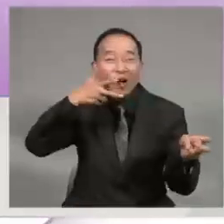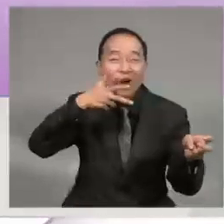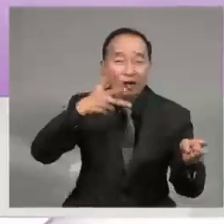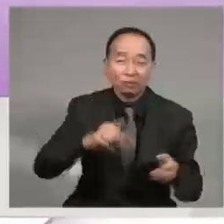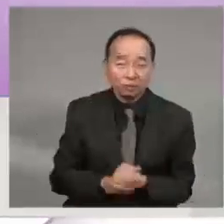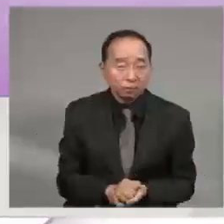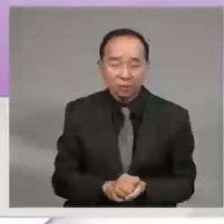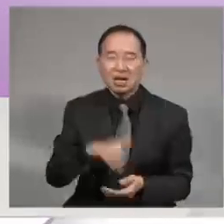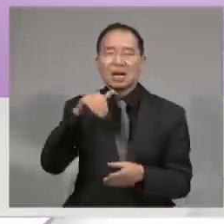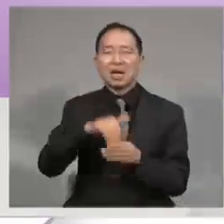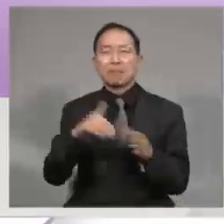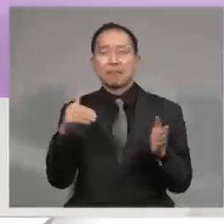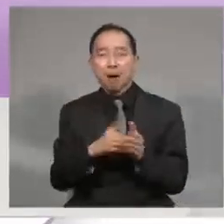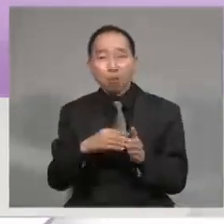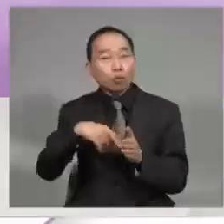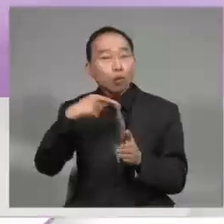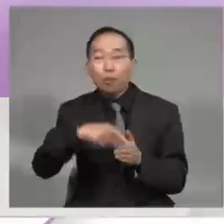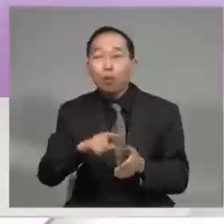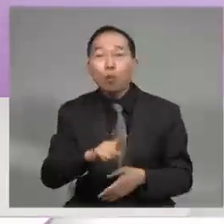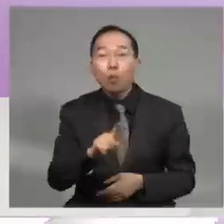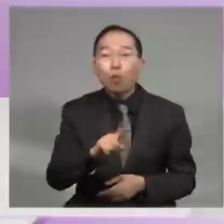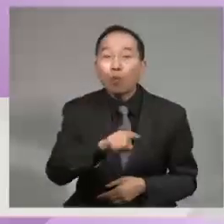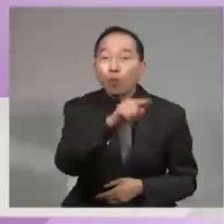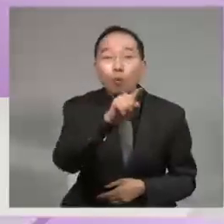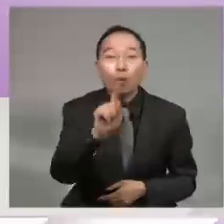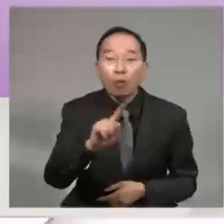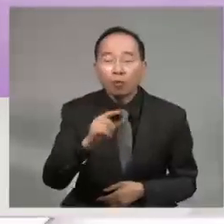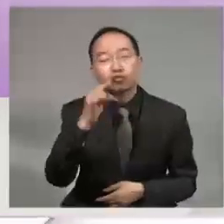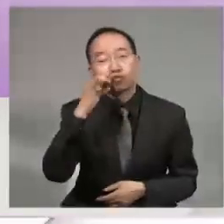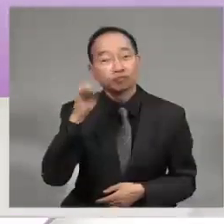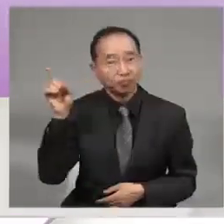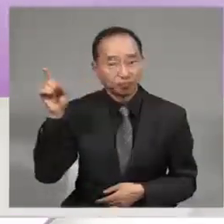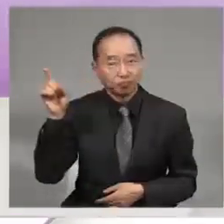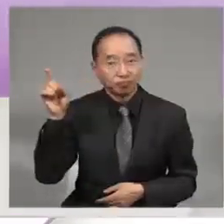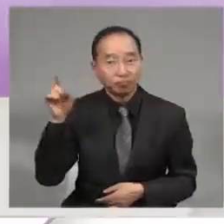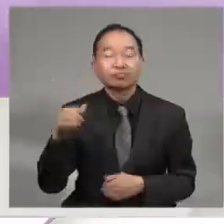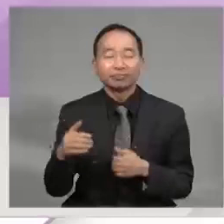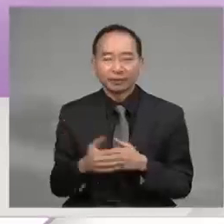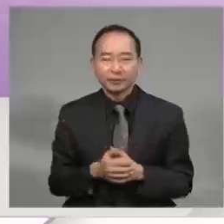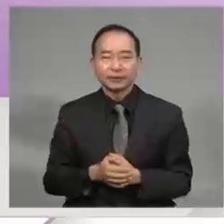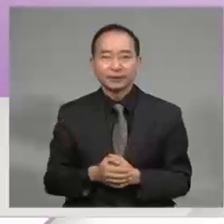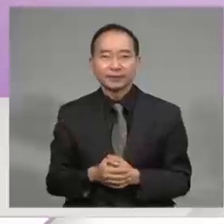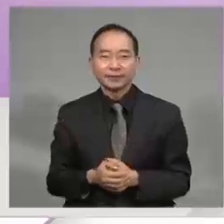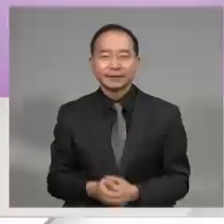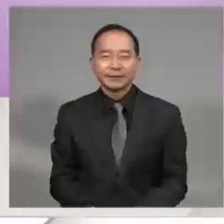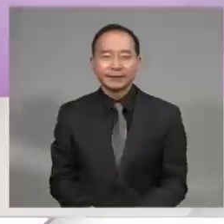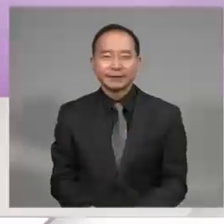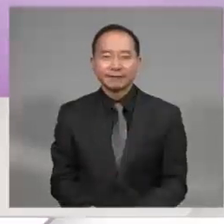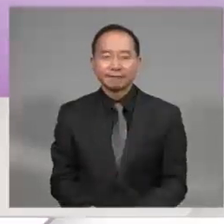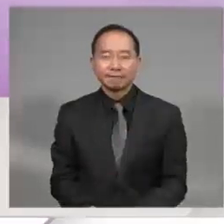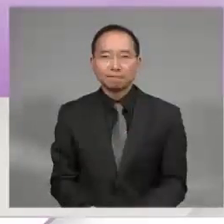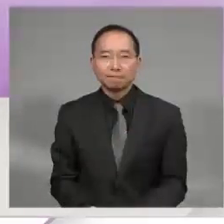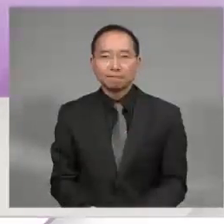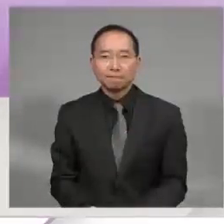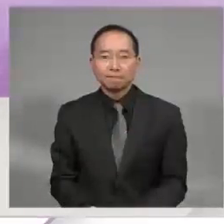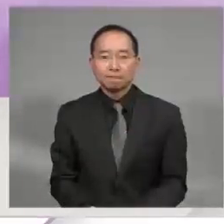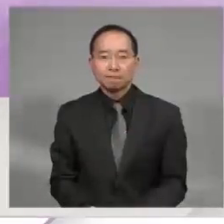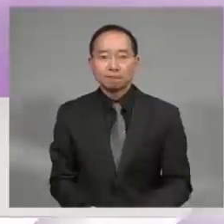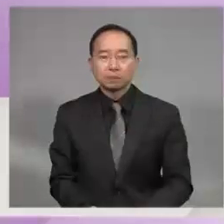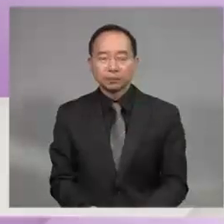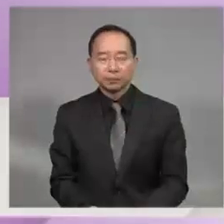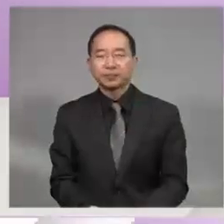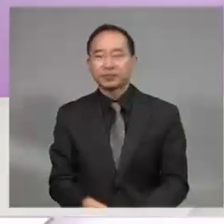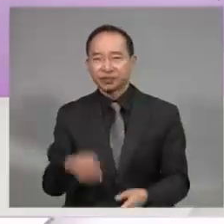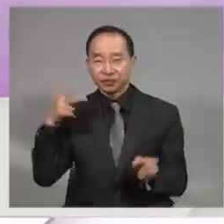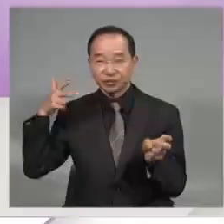표가 어떻게 이동되는지 예, 처리가 되는지를 네. 궁금해하시는 분들을 위해서 예. 쭉 저희가